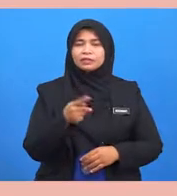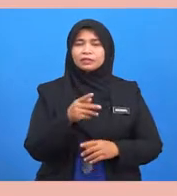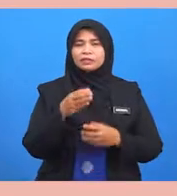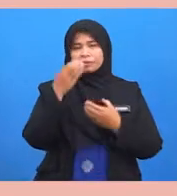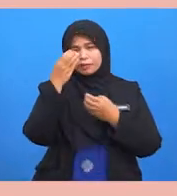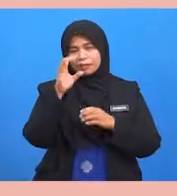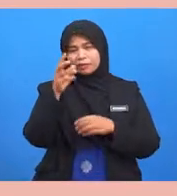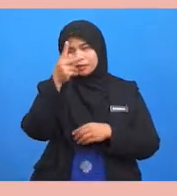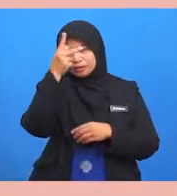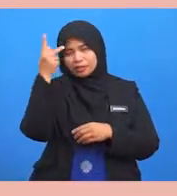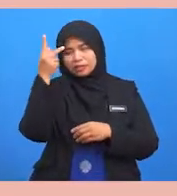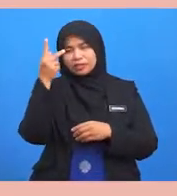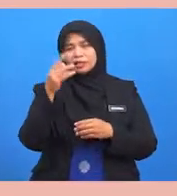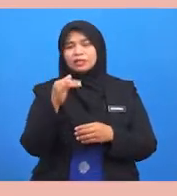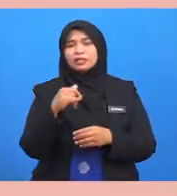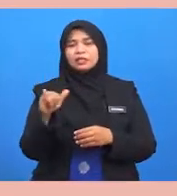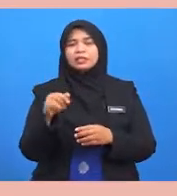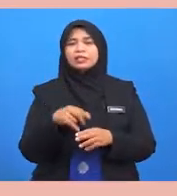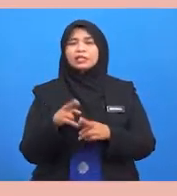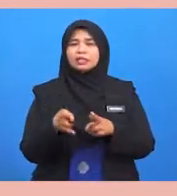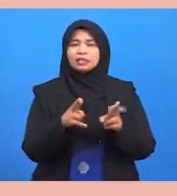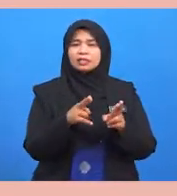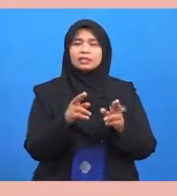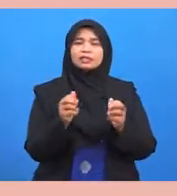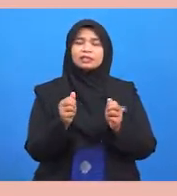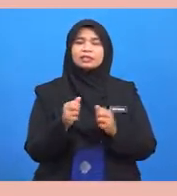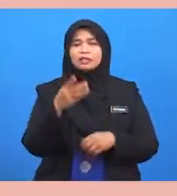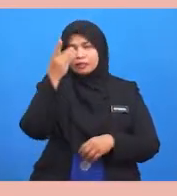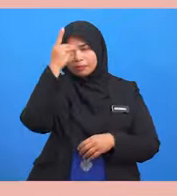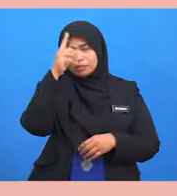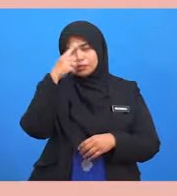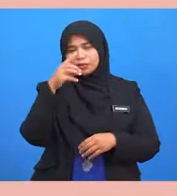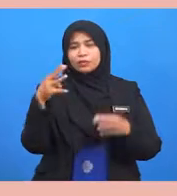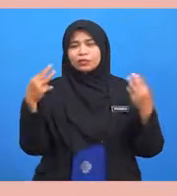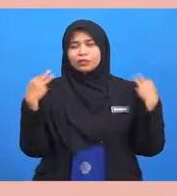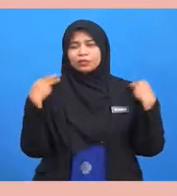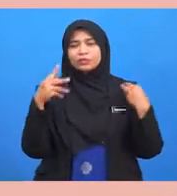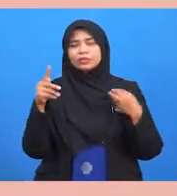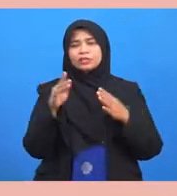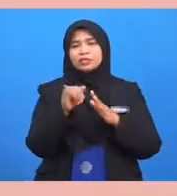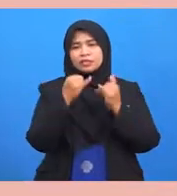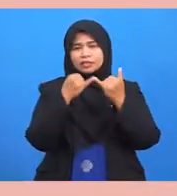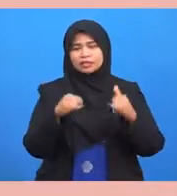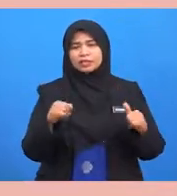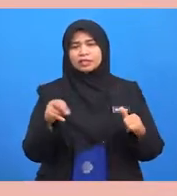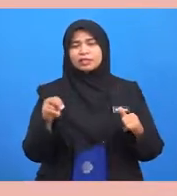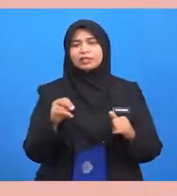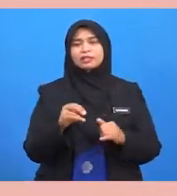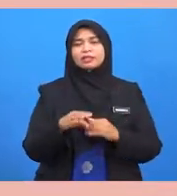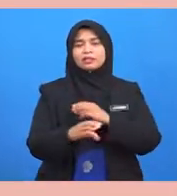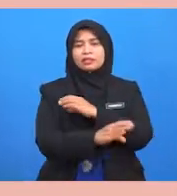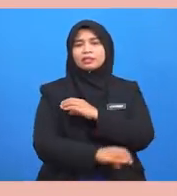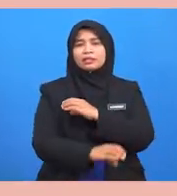patuh kerana ia dirangka demi mewujudkan kesejahteraan sebuah